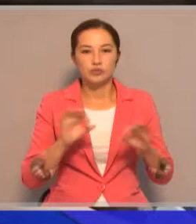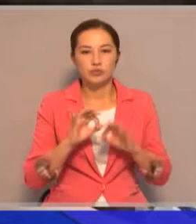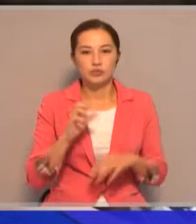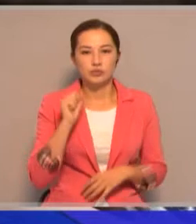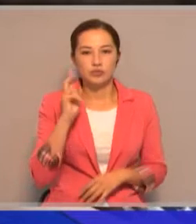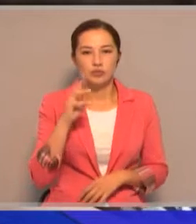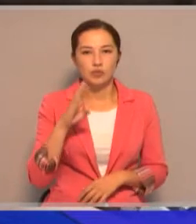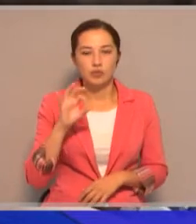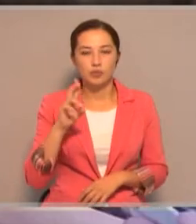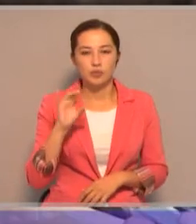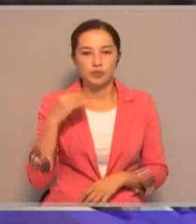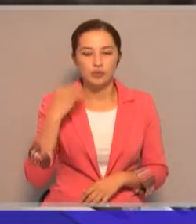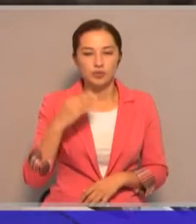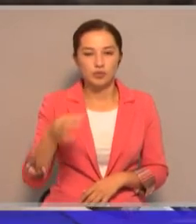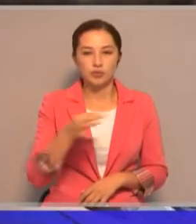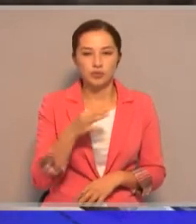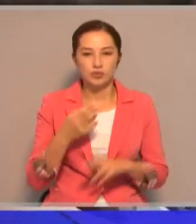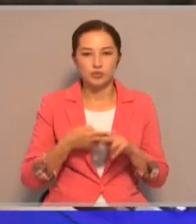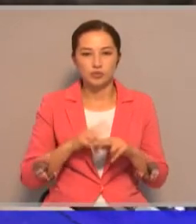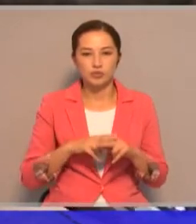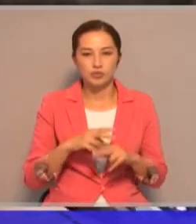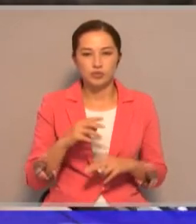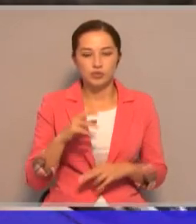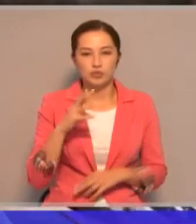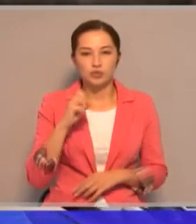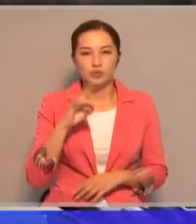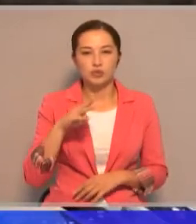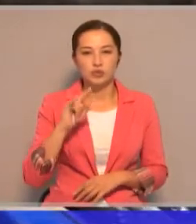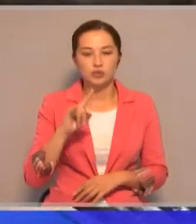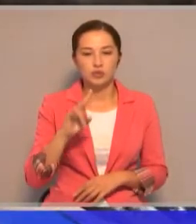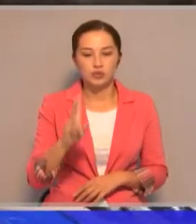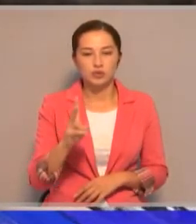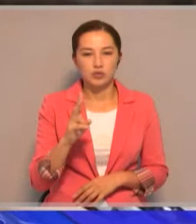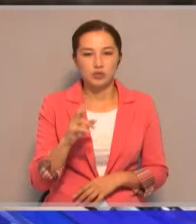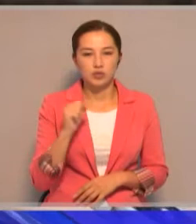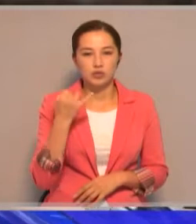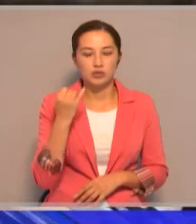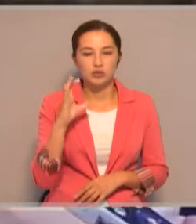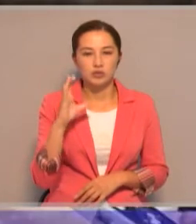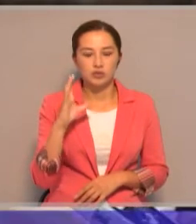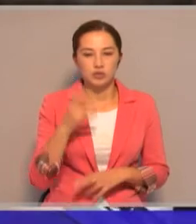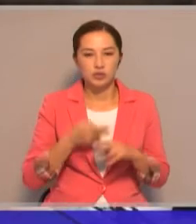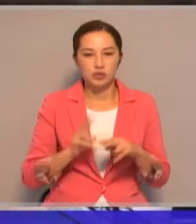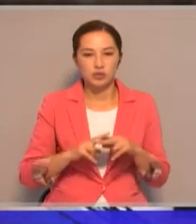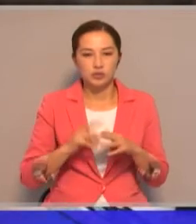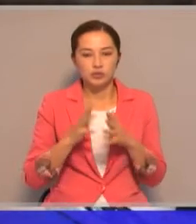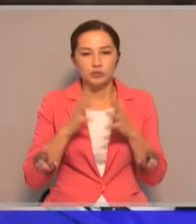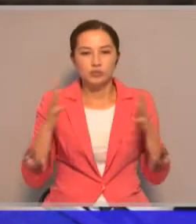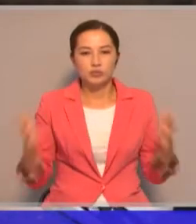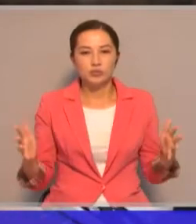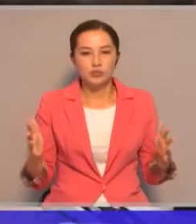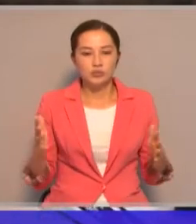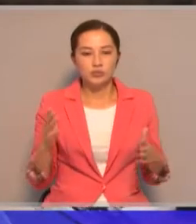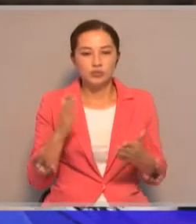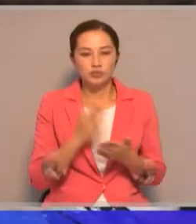Ақтөбе облысынан Мартық ауданынан алып келген Айс деген үлкен